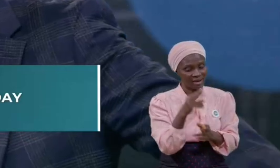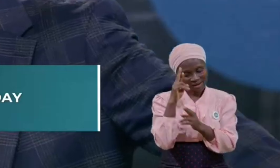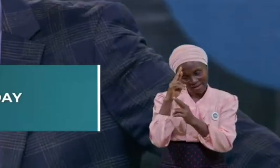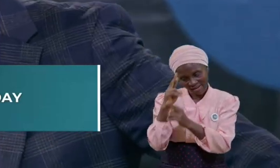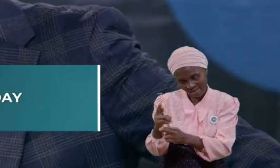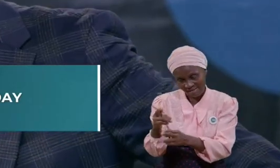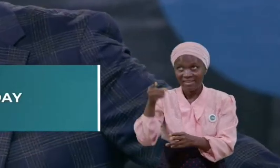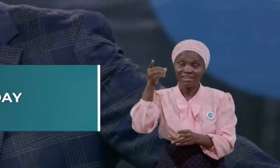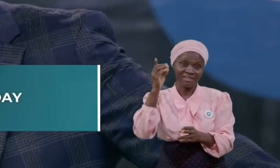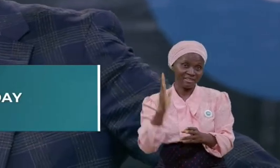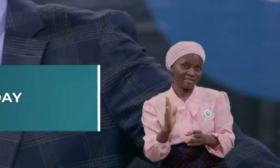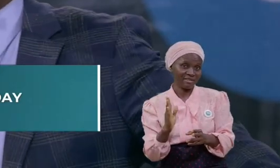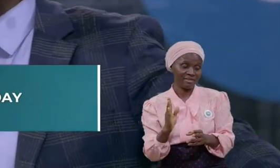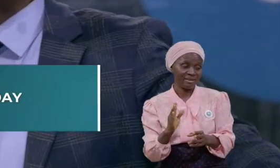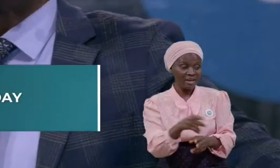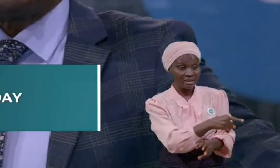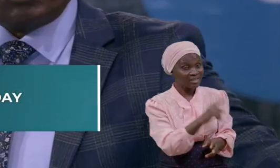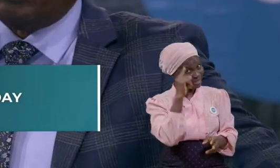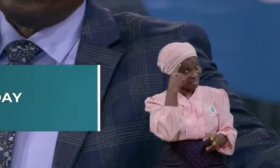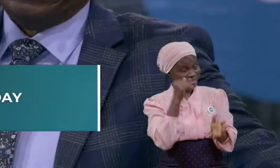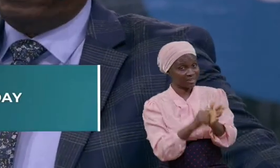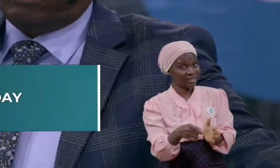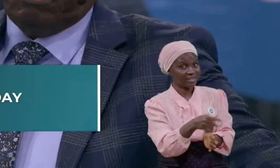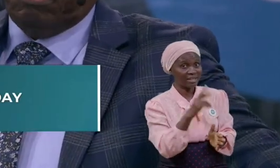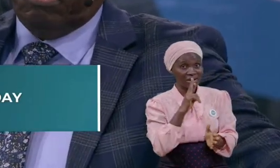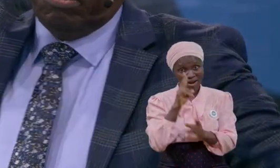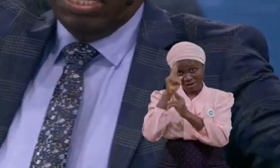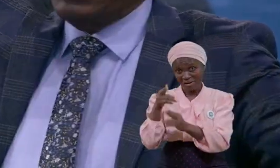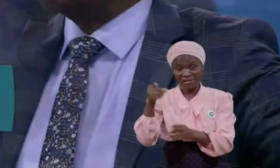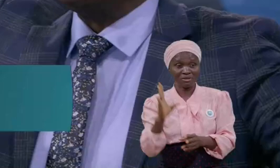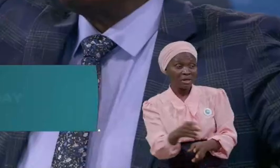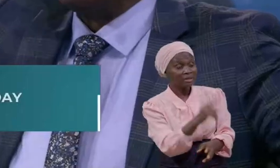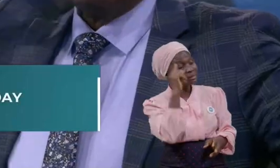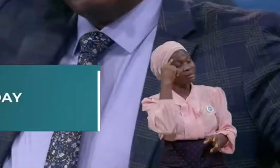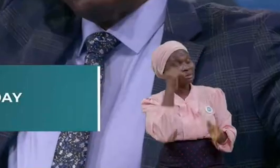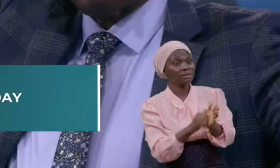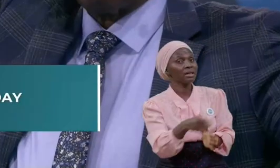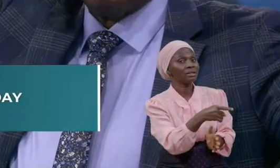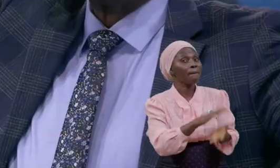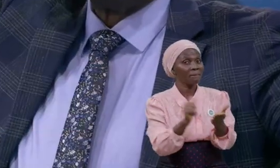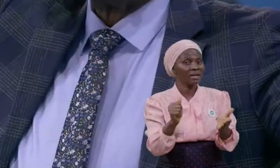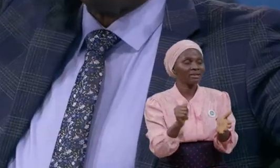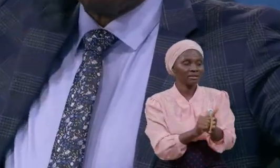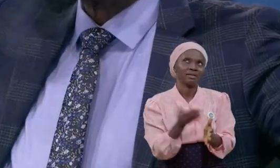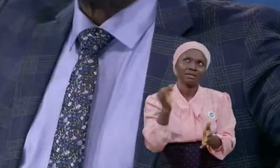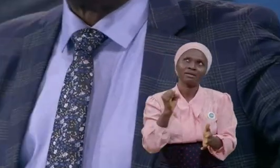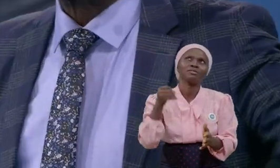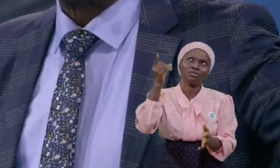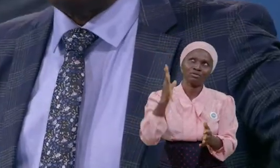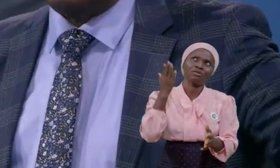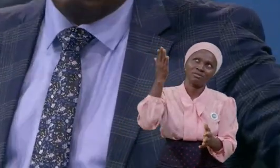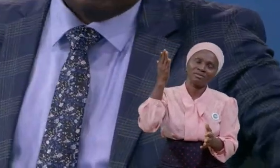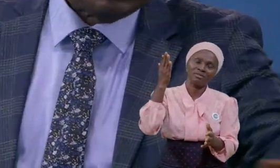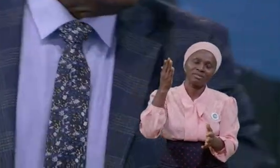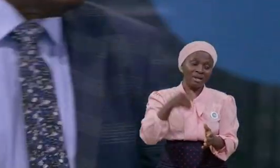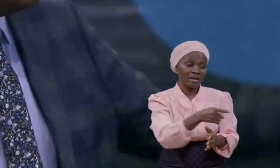honoraient Dieu. Ils pensaient qu'ils croyaient qu'il y a un Dieu. Ils croyaient qu'il y a un